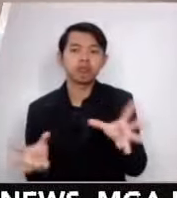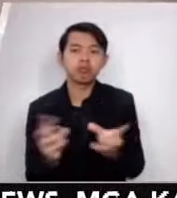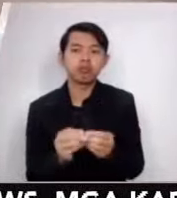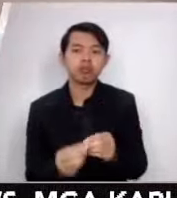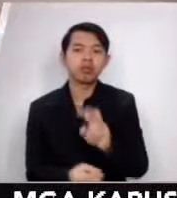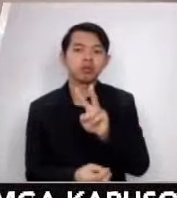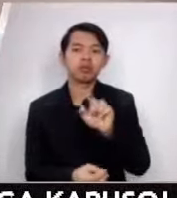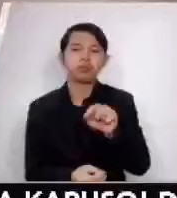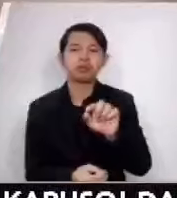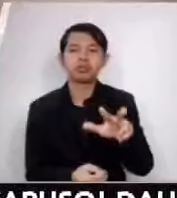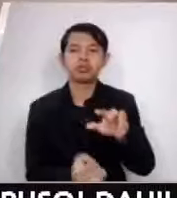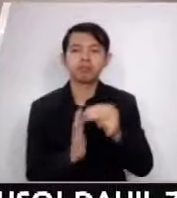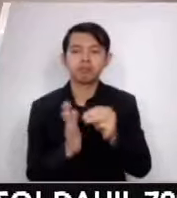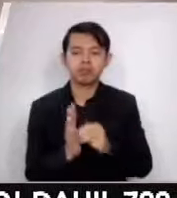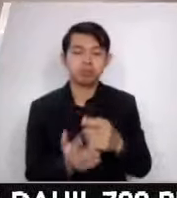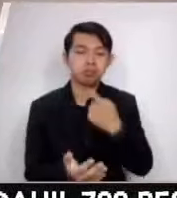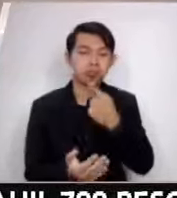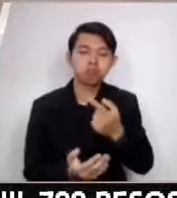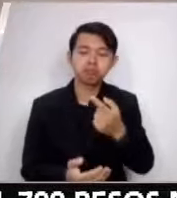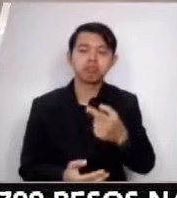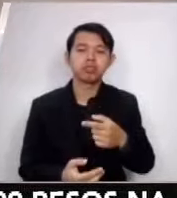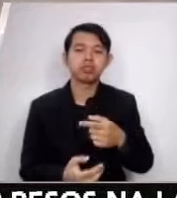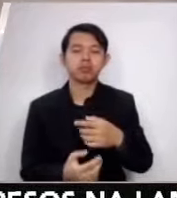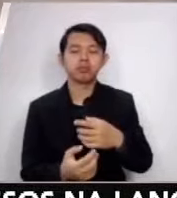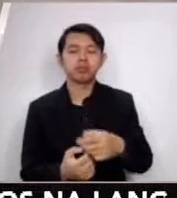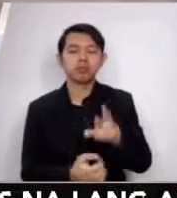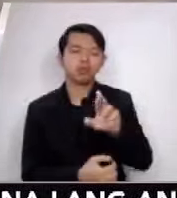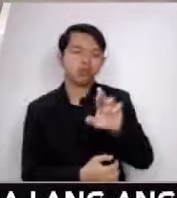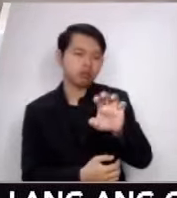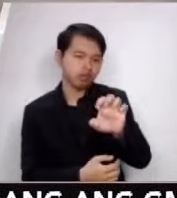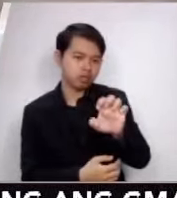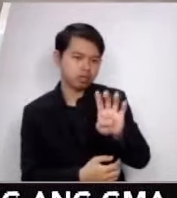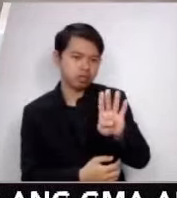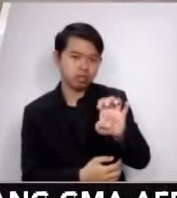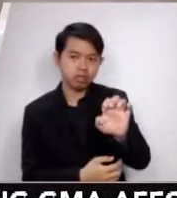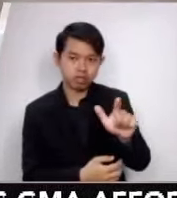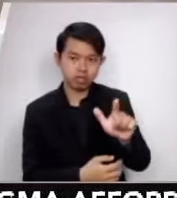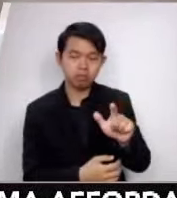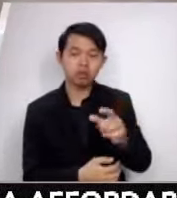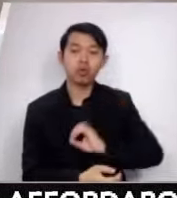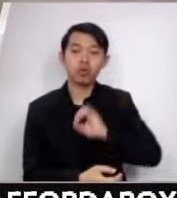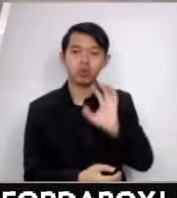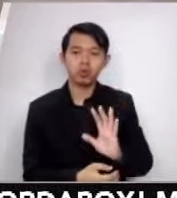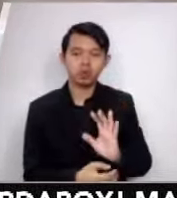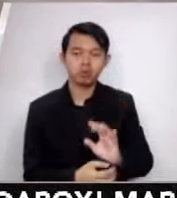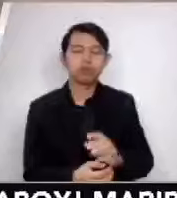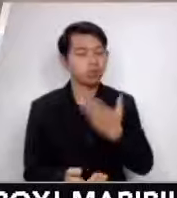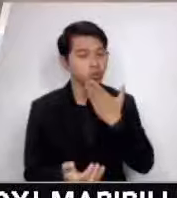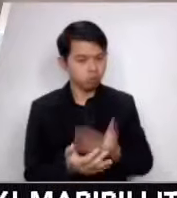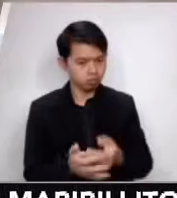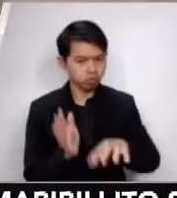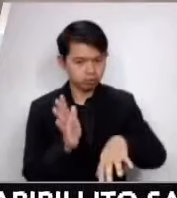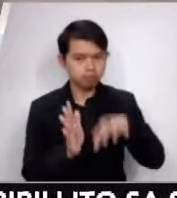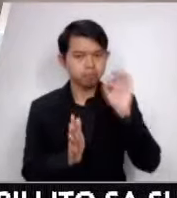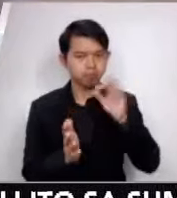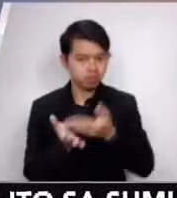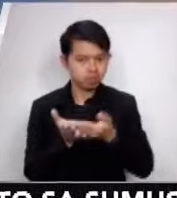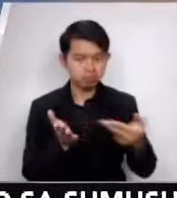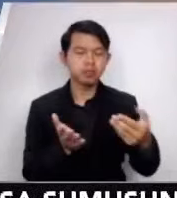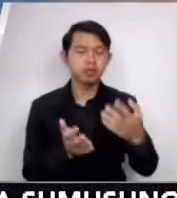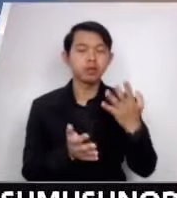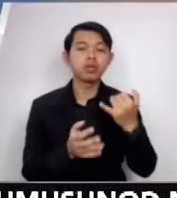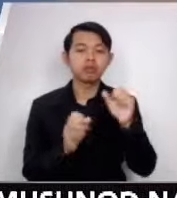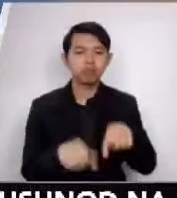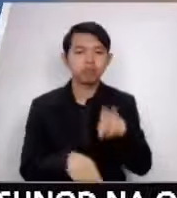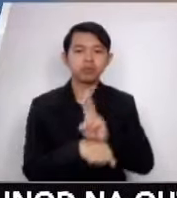mga nakuhang gamit na nakabaon sa lupa. Malaking bagay daw ang pagkakadiskubre ng mga iyon na posibleng magamit ng mga rebelde